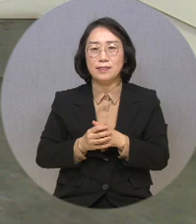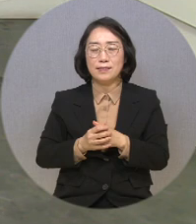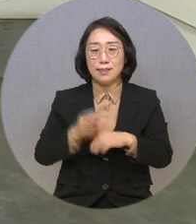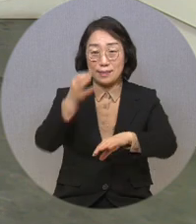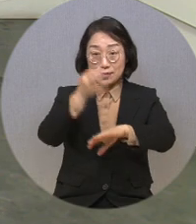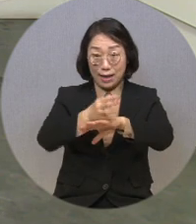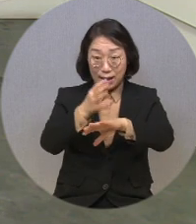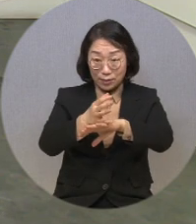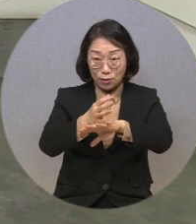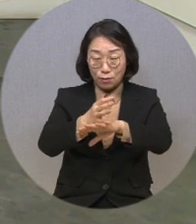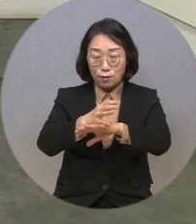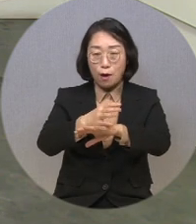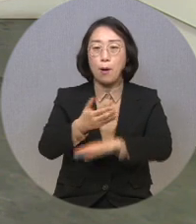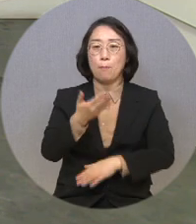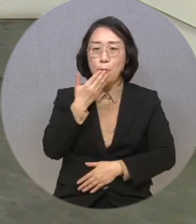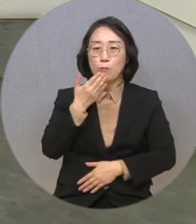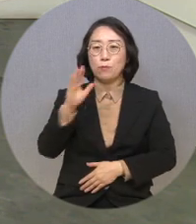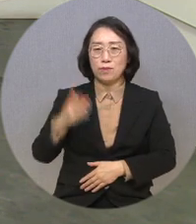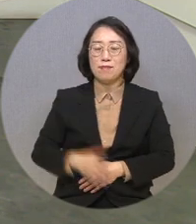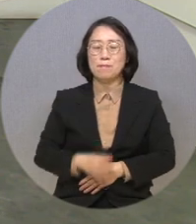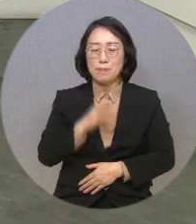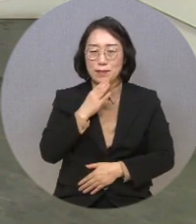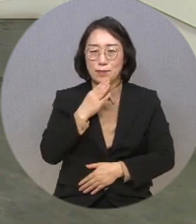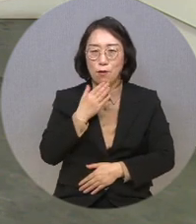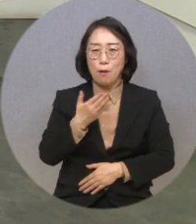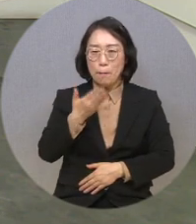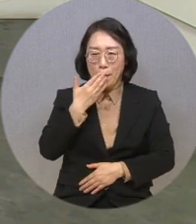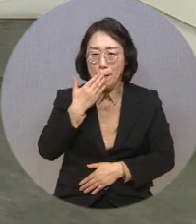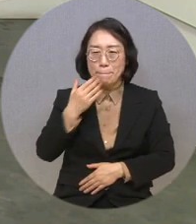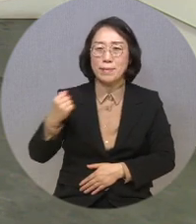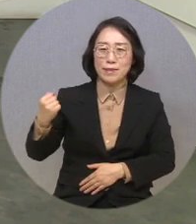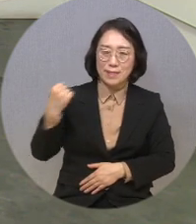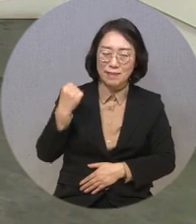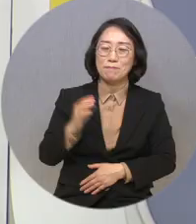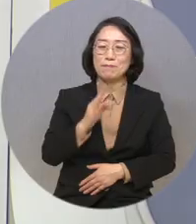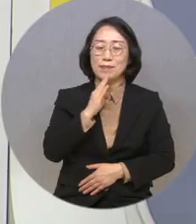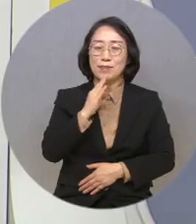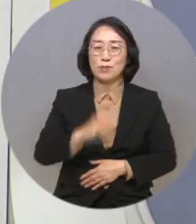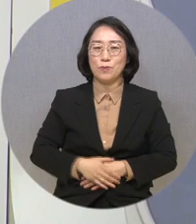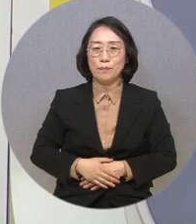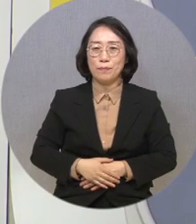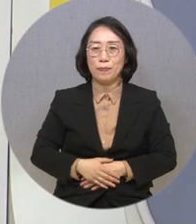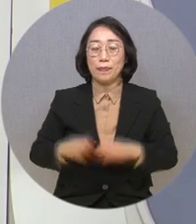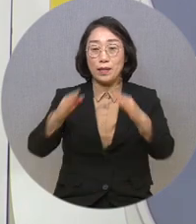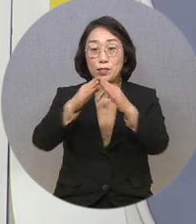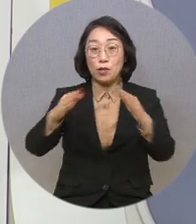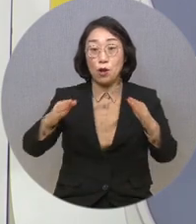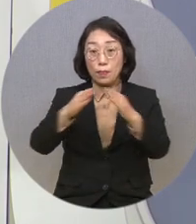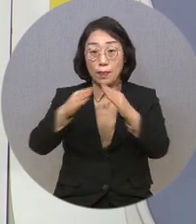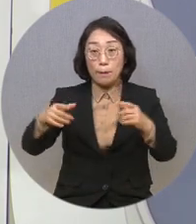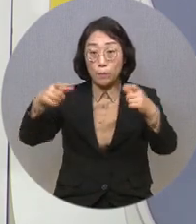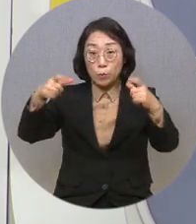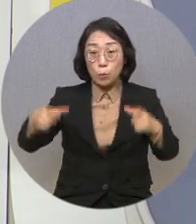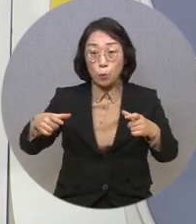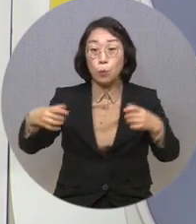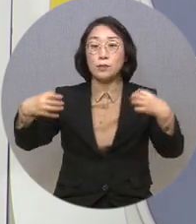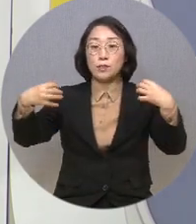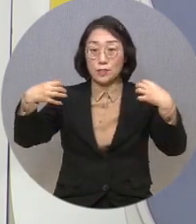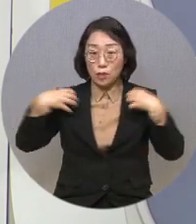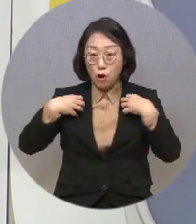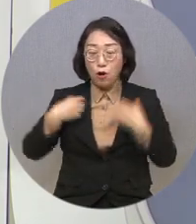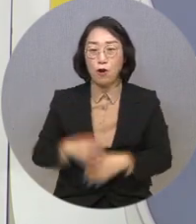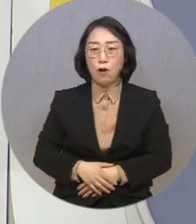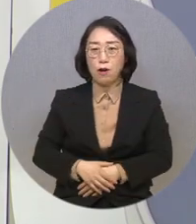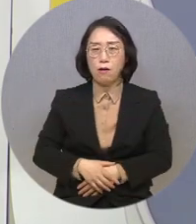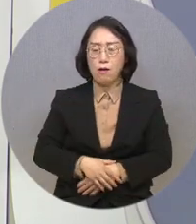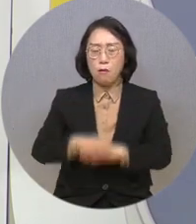구매하시면 되겠습니다. 맞습니다. 한국인은 역시 밥심이거든요. 아, 네, 맞아요. 아니, 그나저나 전남도청에 특히 남도장터에 정말 상이란